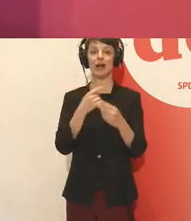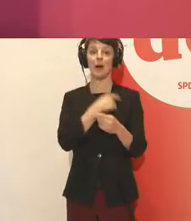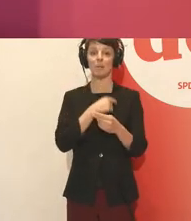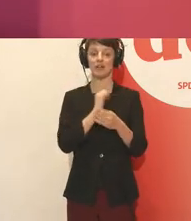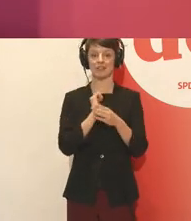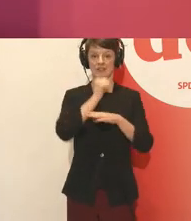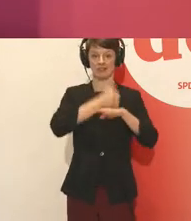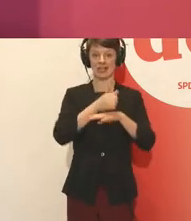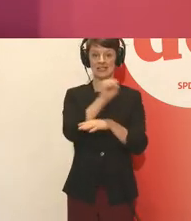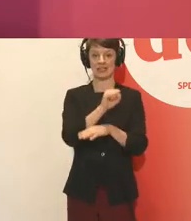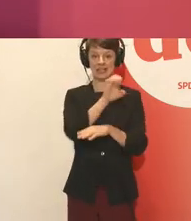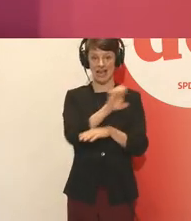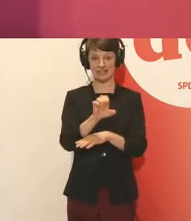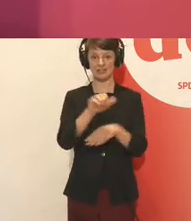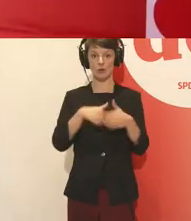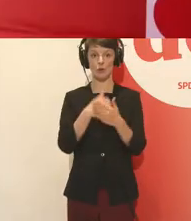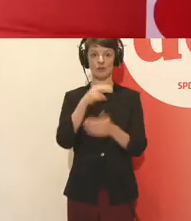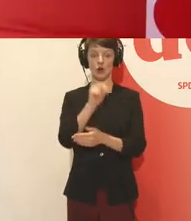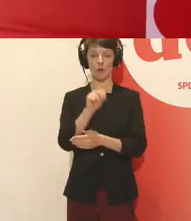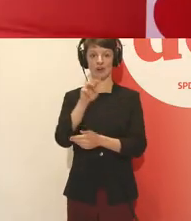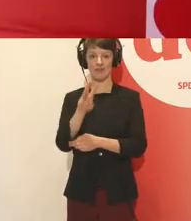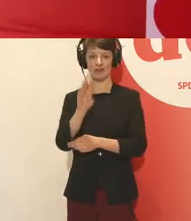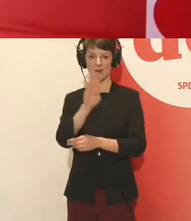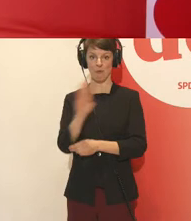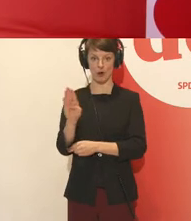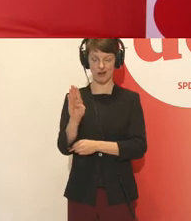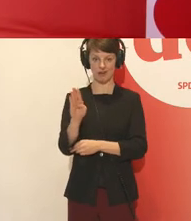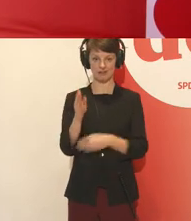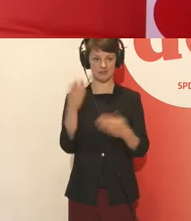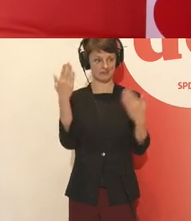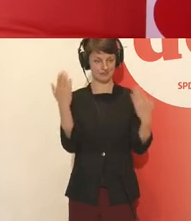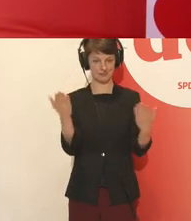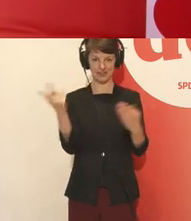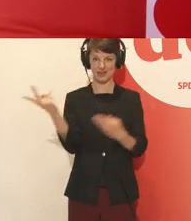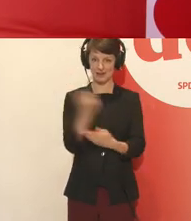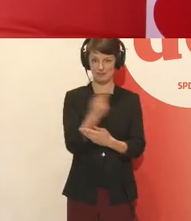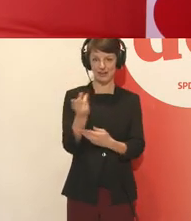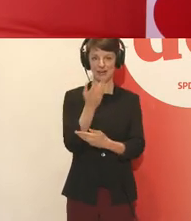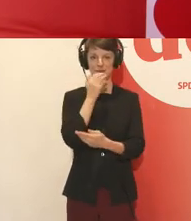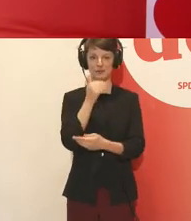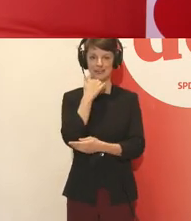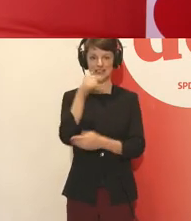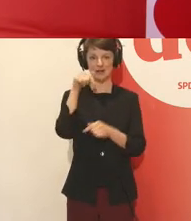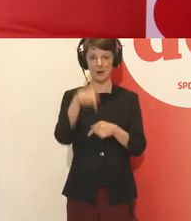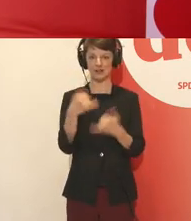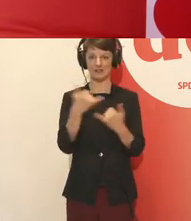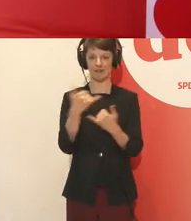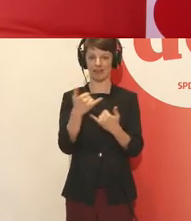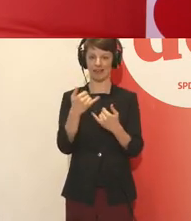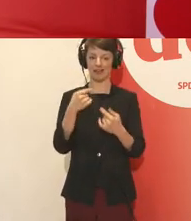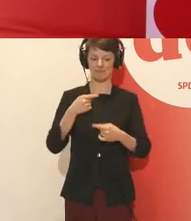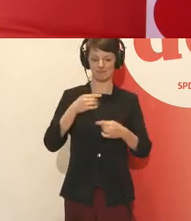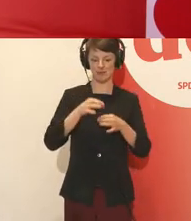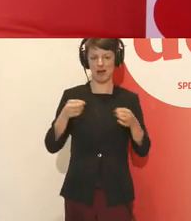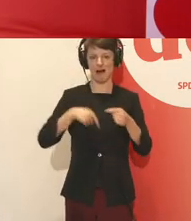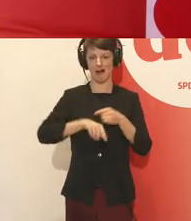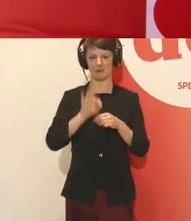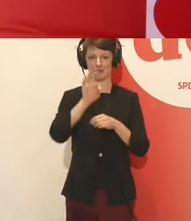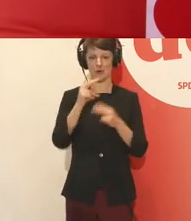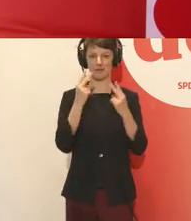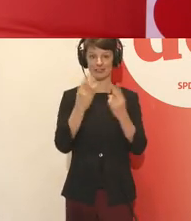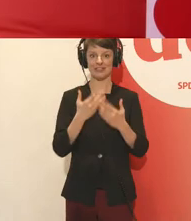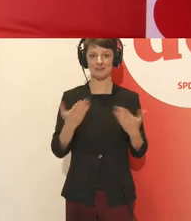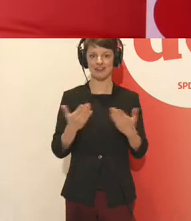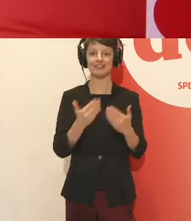saskia esken und norbert walter borjans die uns auch noch erzählen wie sie heute hier reingehen und was ihnen wichtig ist